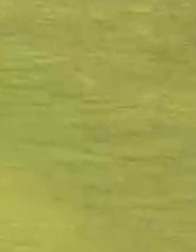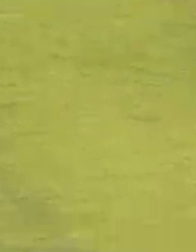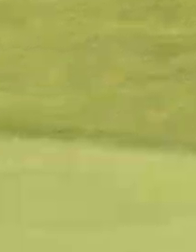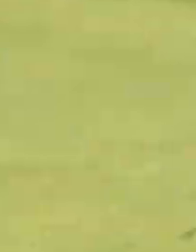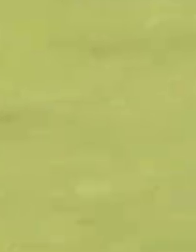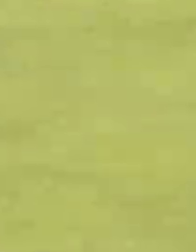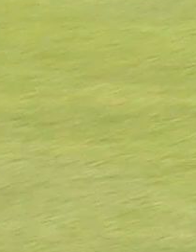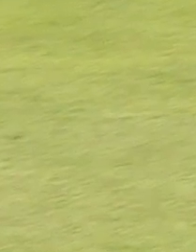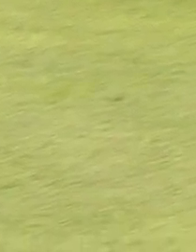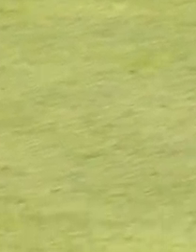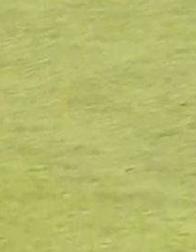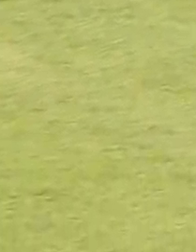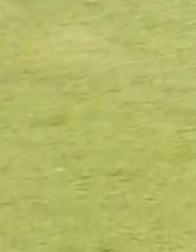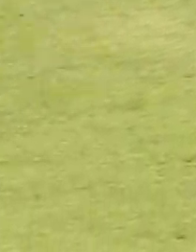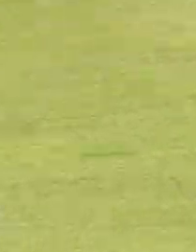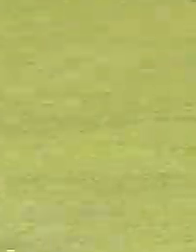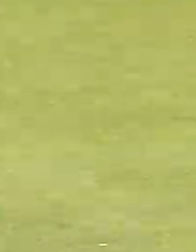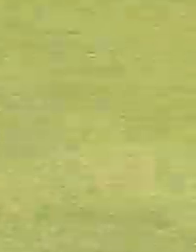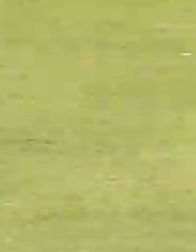오.